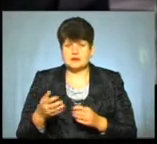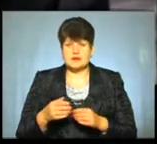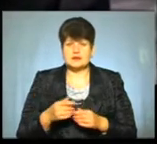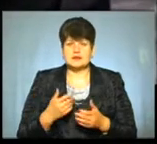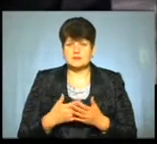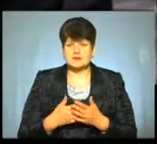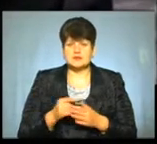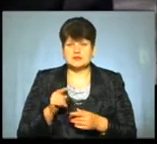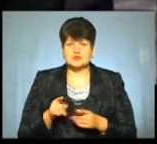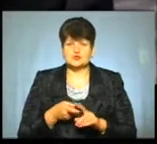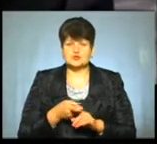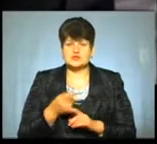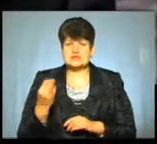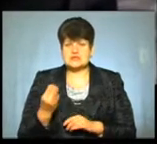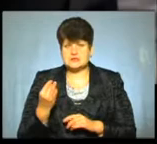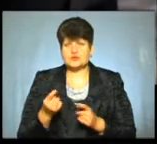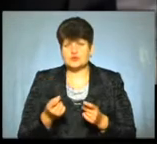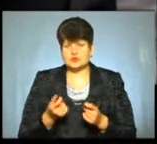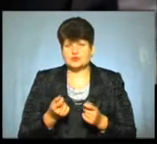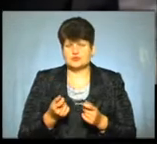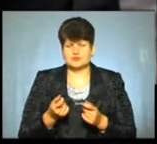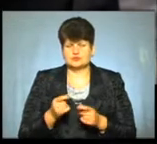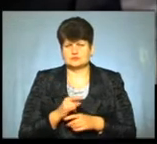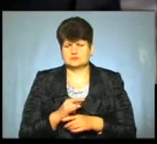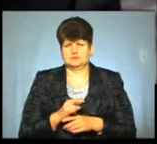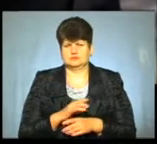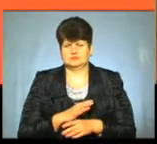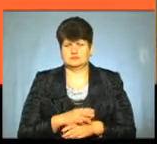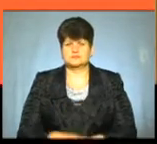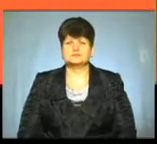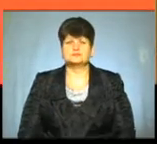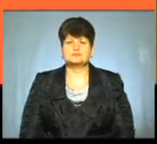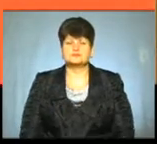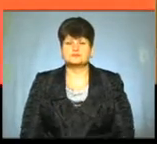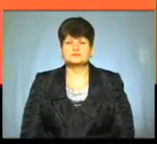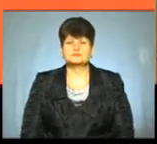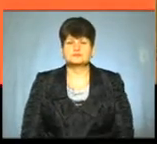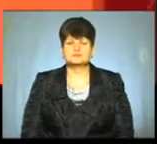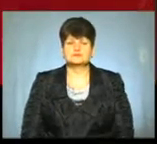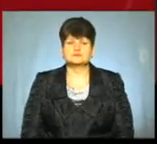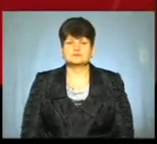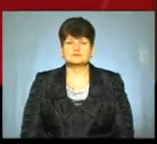і, мабуть, все-таки те, що стосується історії, теж трошки ввело в оману.